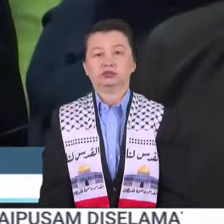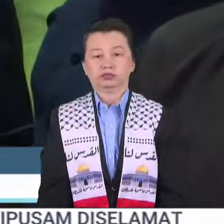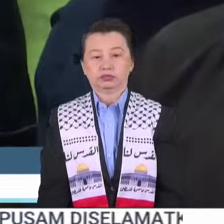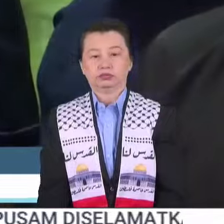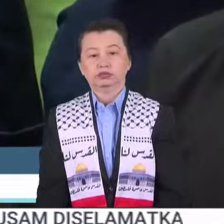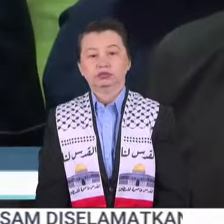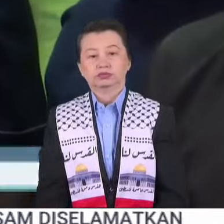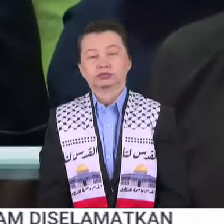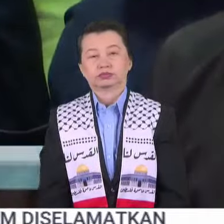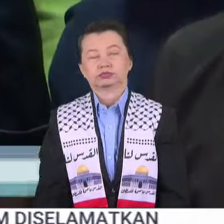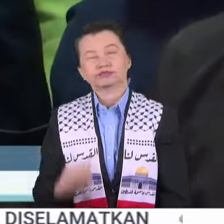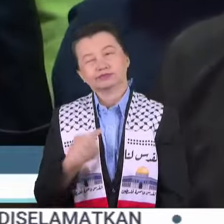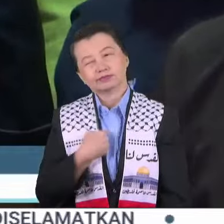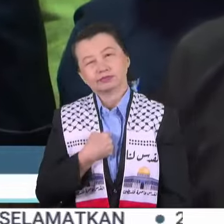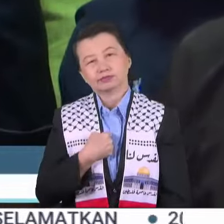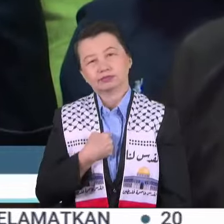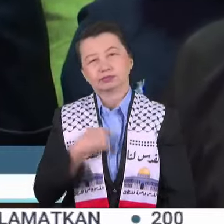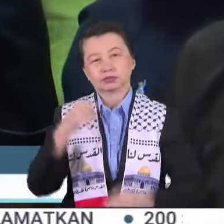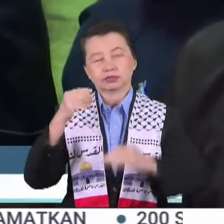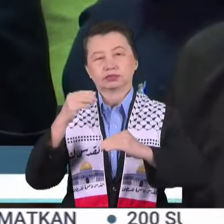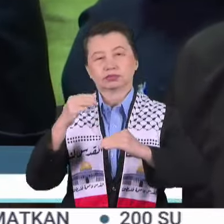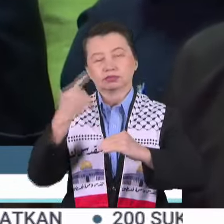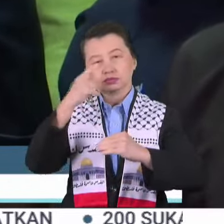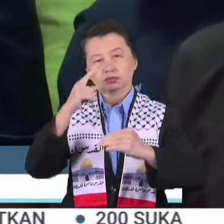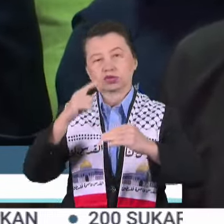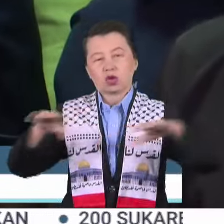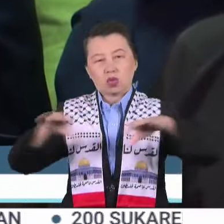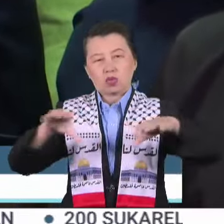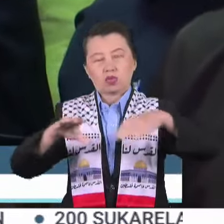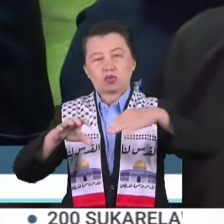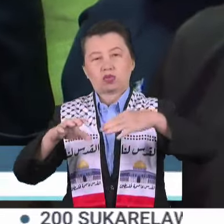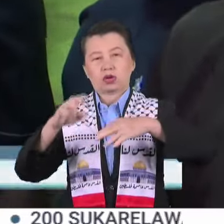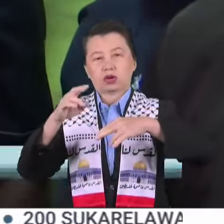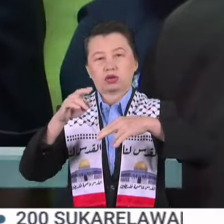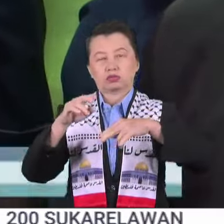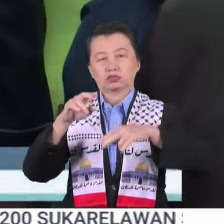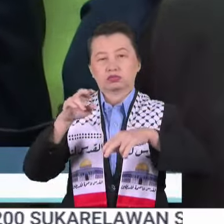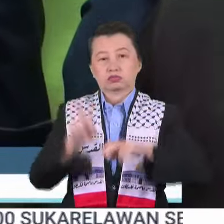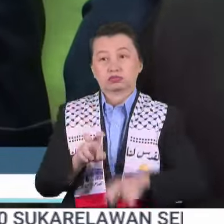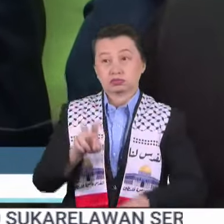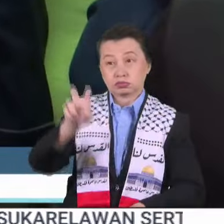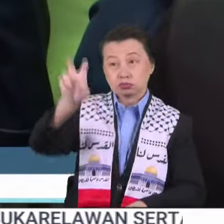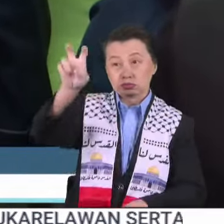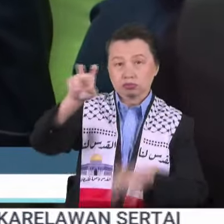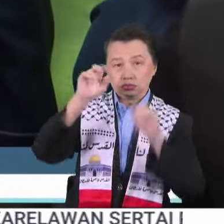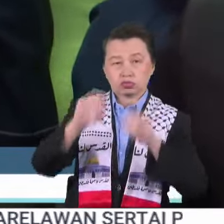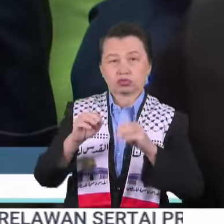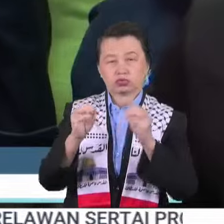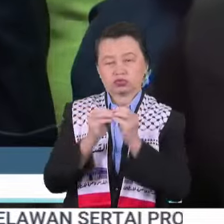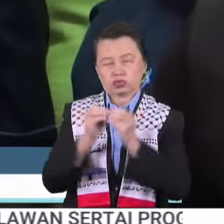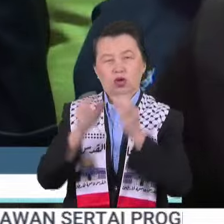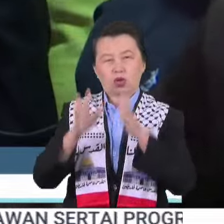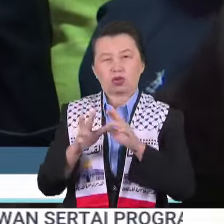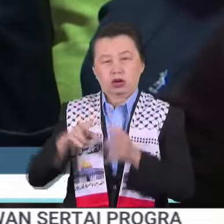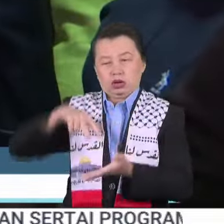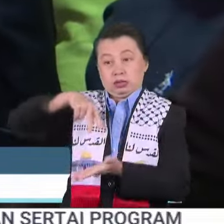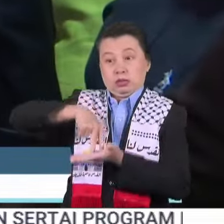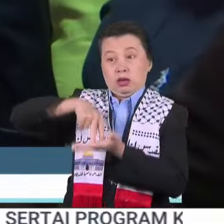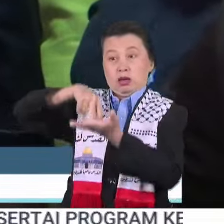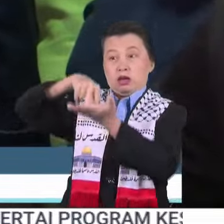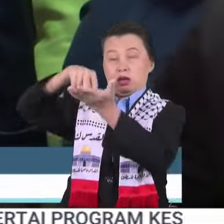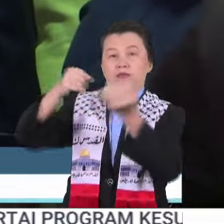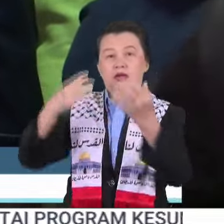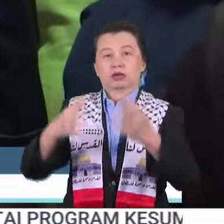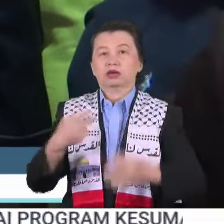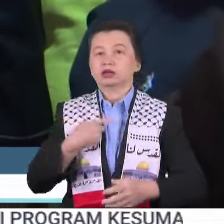Supaya bangunan itu ataupun struktur yang akan dibina itu dapat menampung jumlah orang yang seberapa.